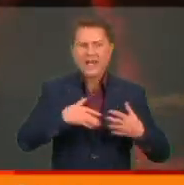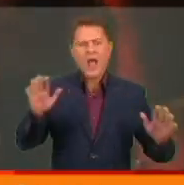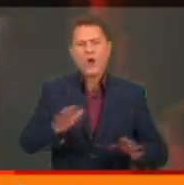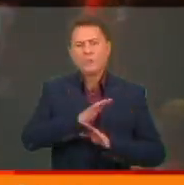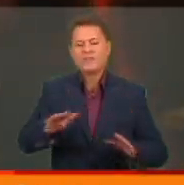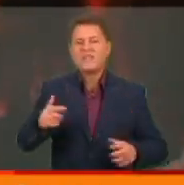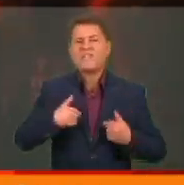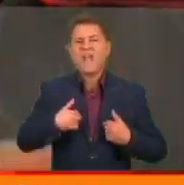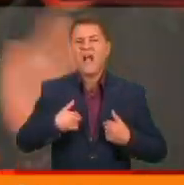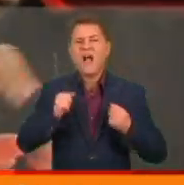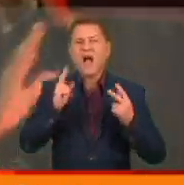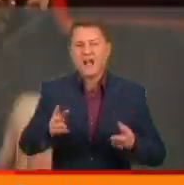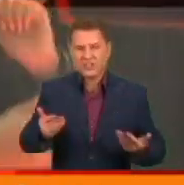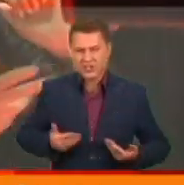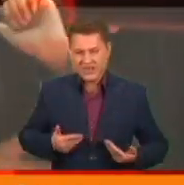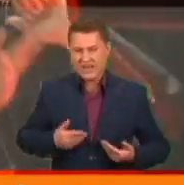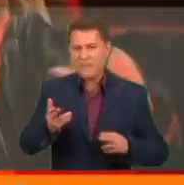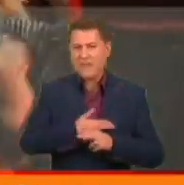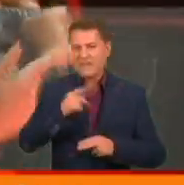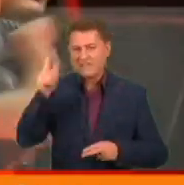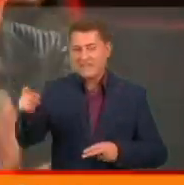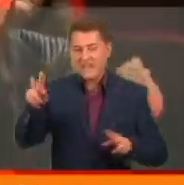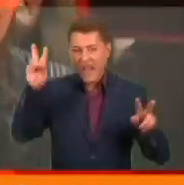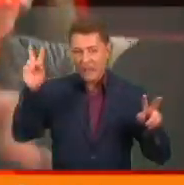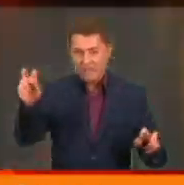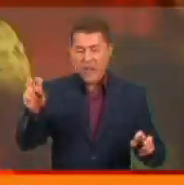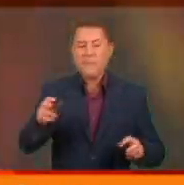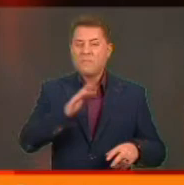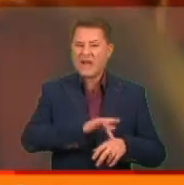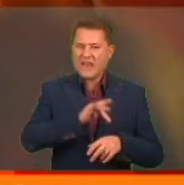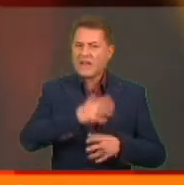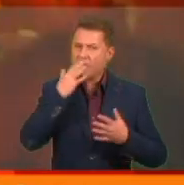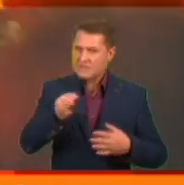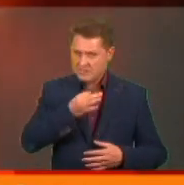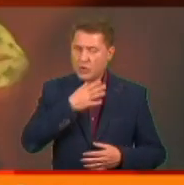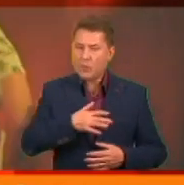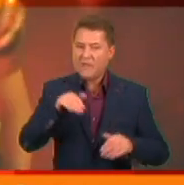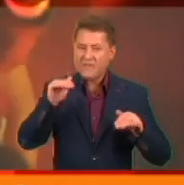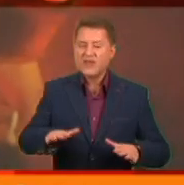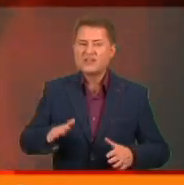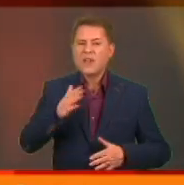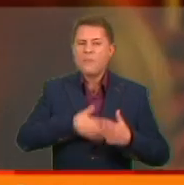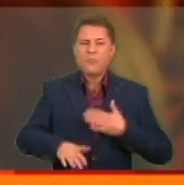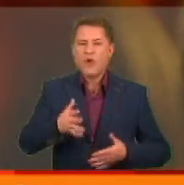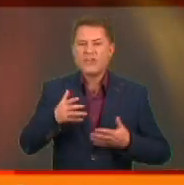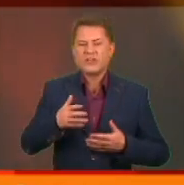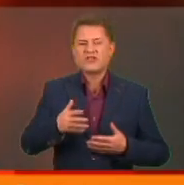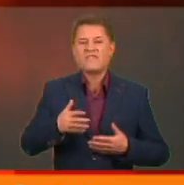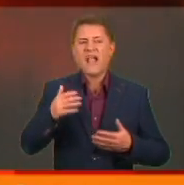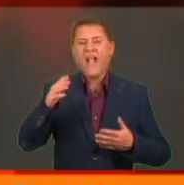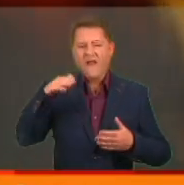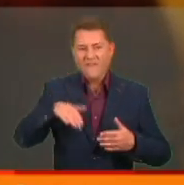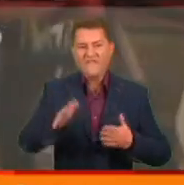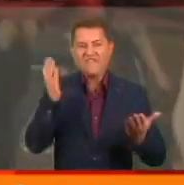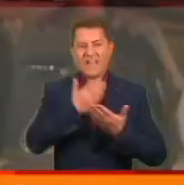міг жити без тебе» Вінник уже виконував на концертах. Прихильникам вона сподобалася, тож співак вирішив потішити їх і відеороботою. Йдеться